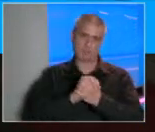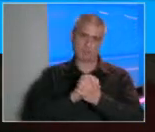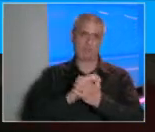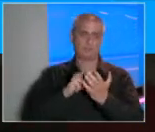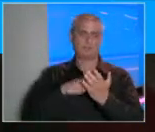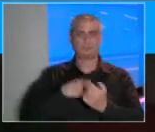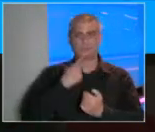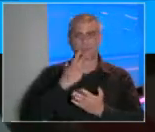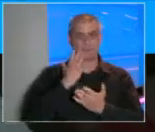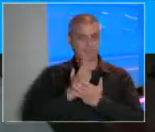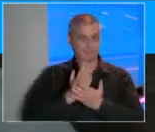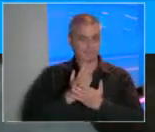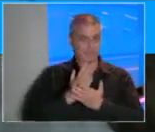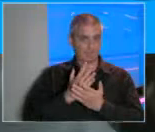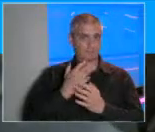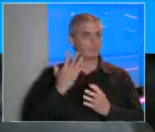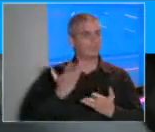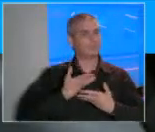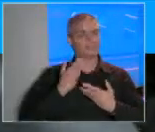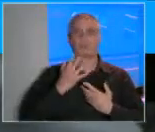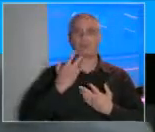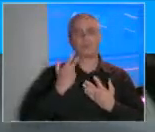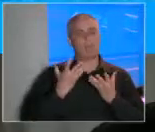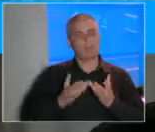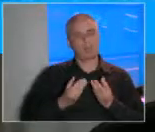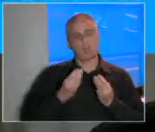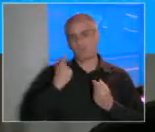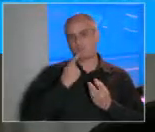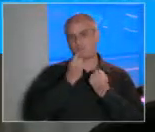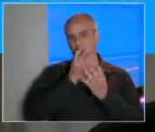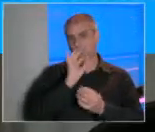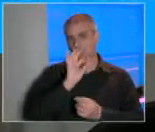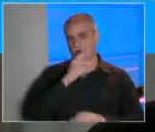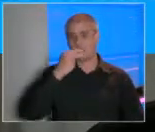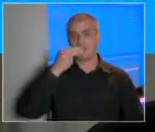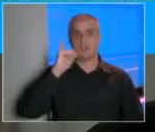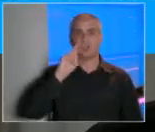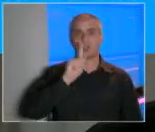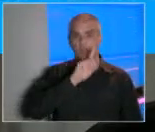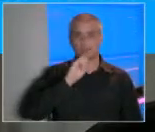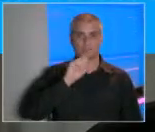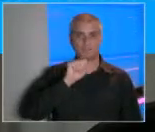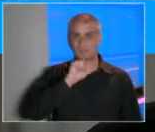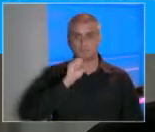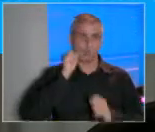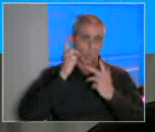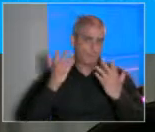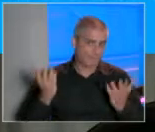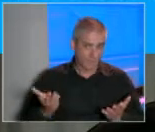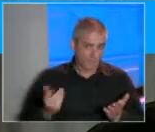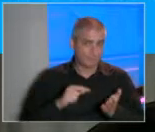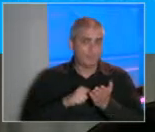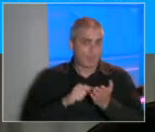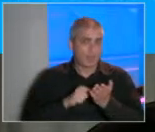אני הייתי אומרת שאם כבר הופתעתי ממשהו, אז זה מכמה רך היה המסר של הייקו מאס, וגם זה אולי לא כל כך מפתיע,